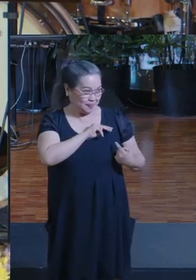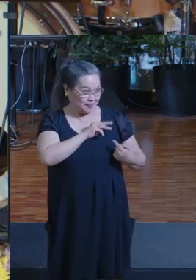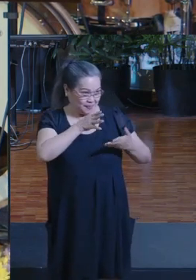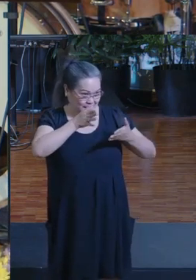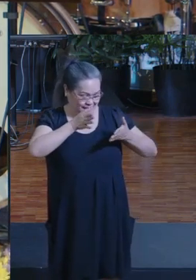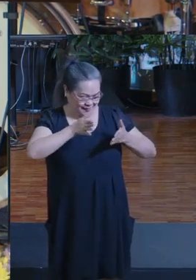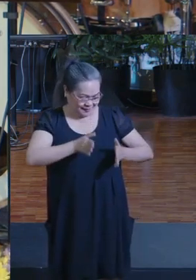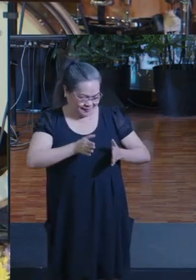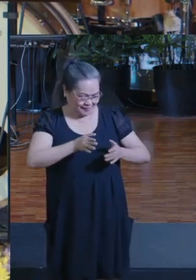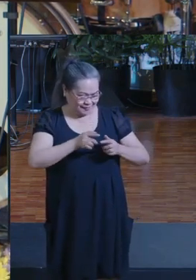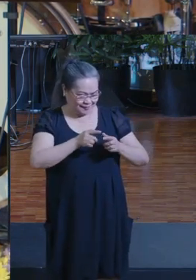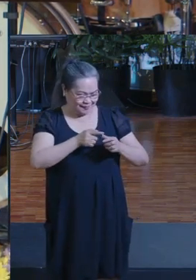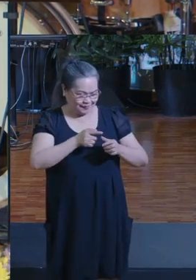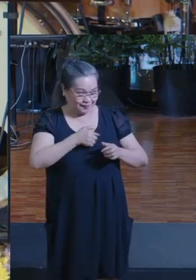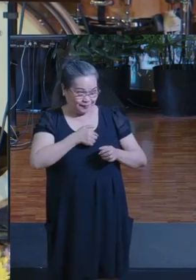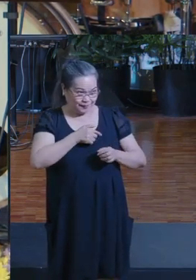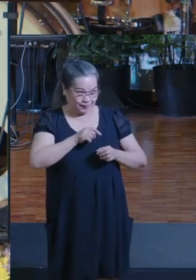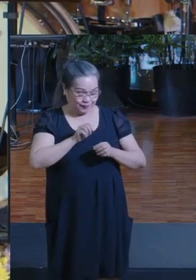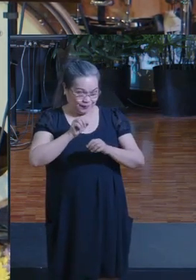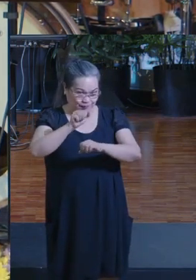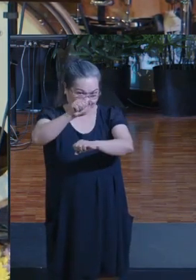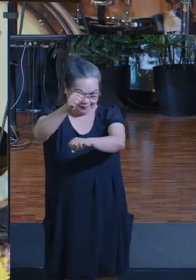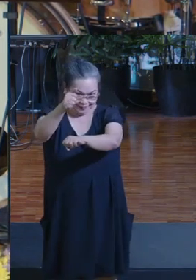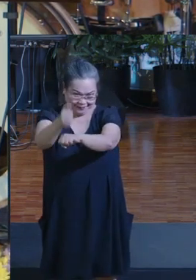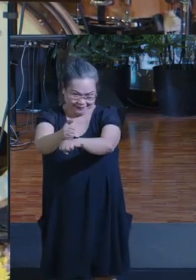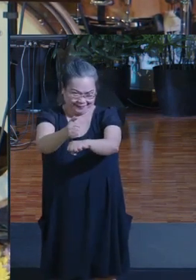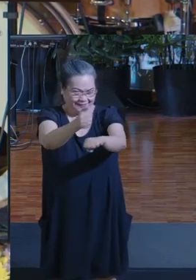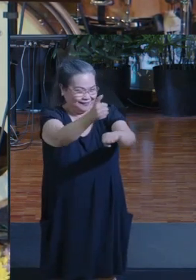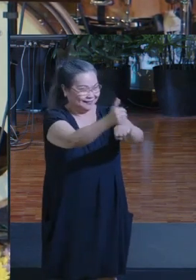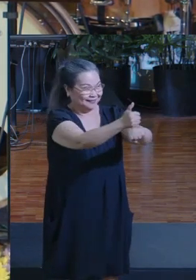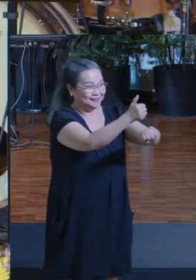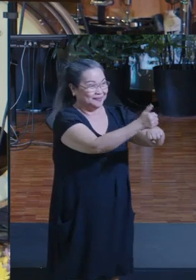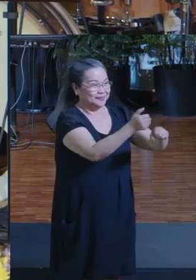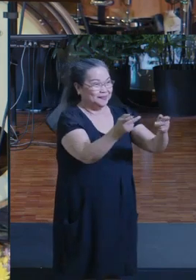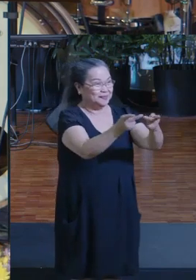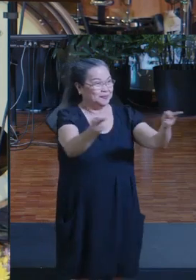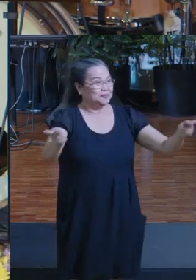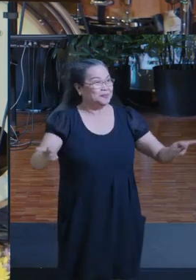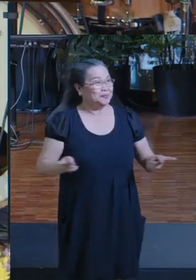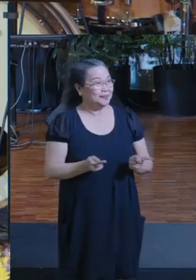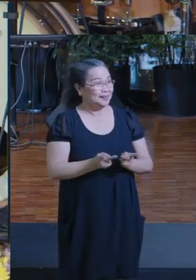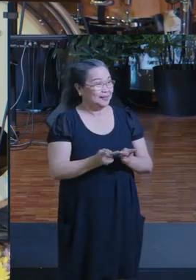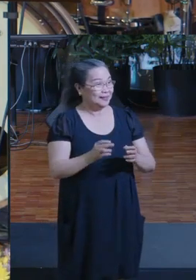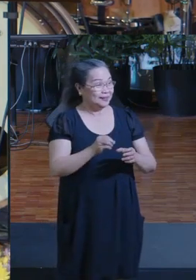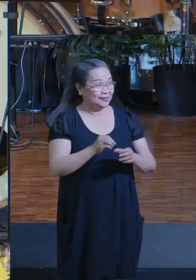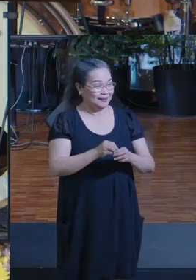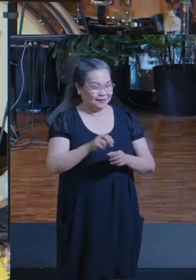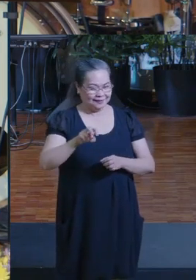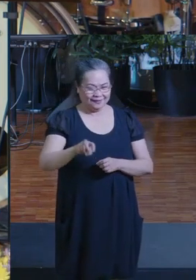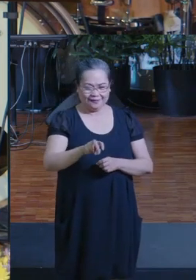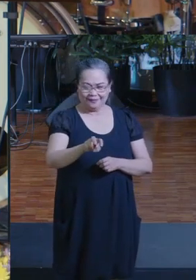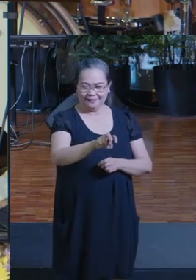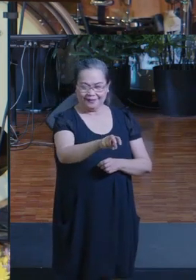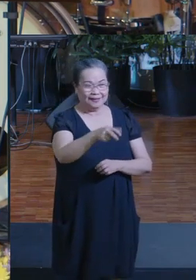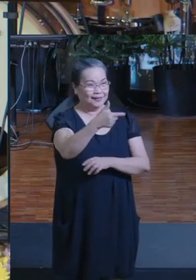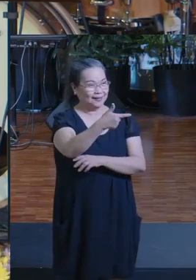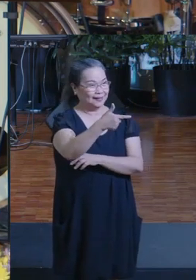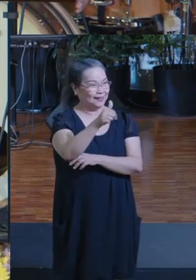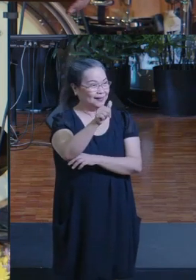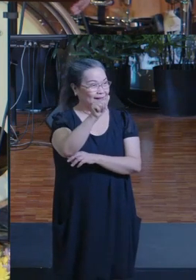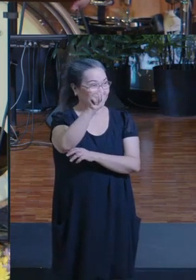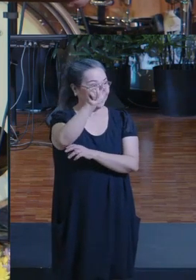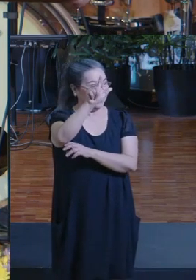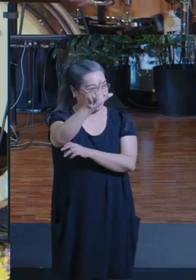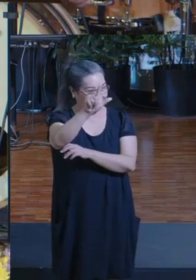na siyang nagtanim ng mga churches sa Galatia nung first missionary journey. Kasama niya si